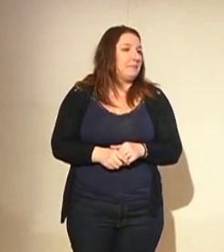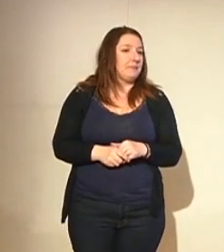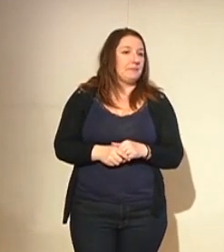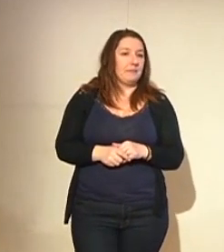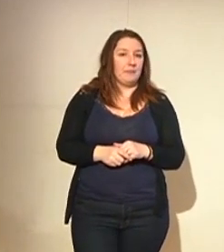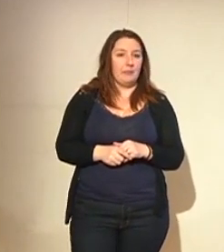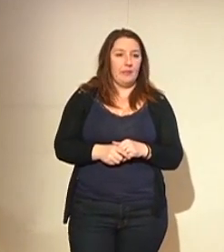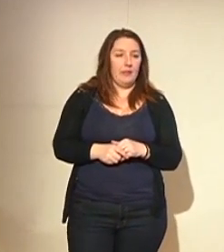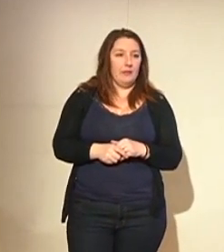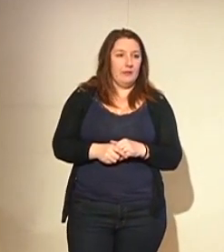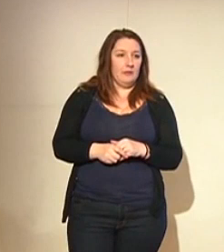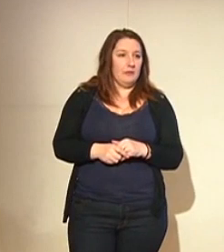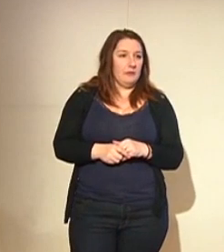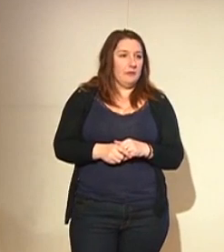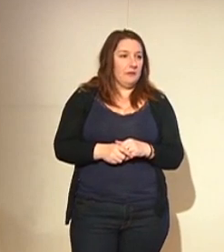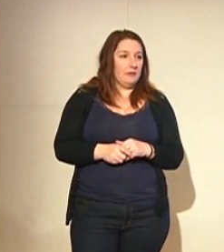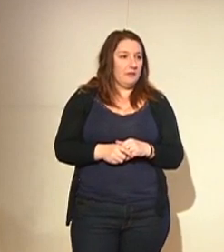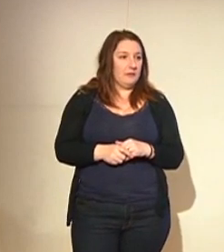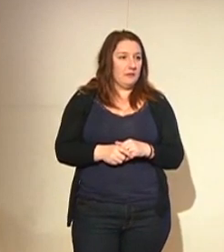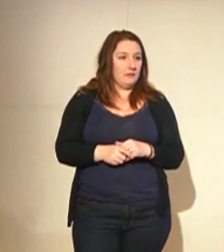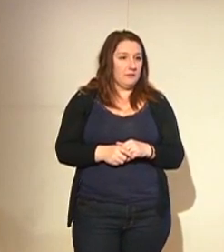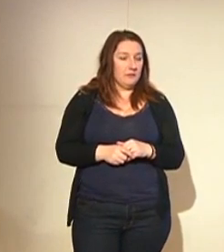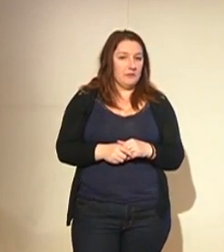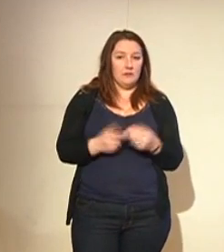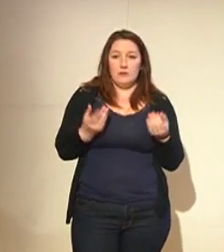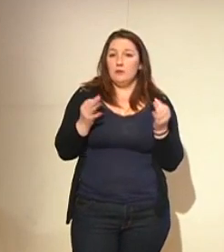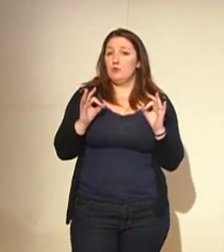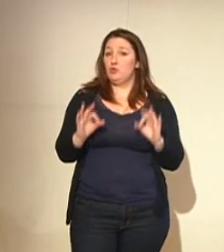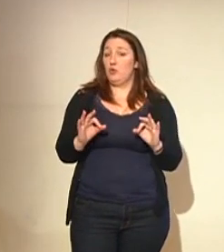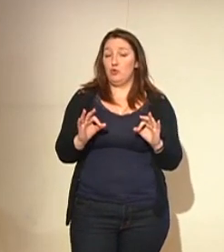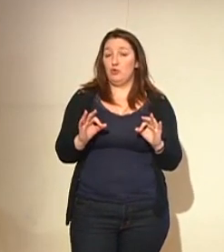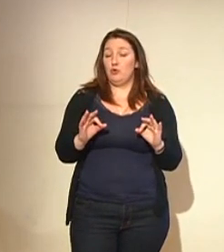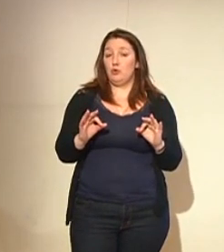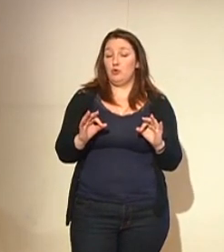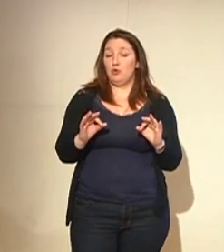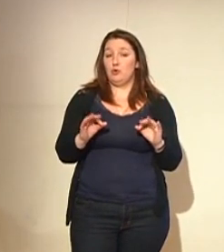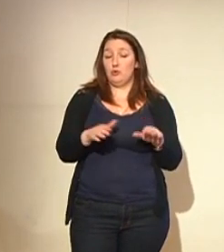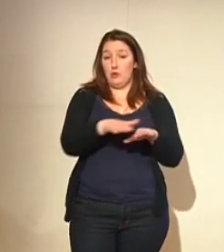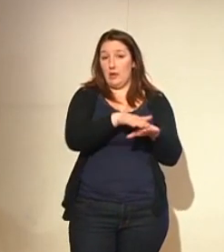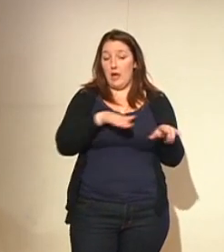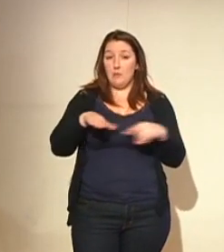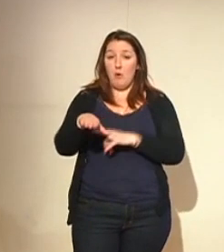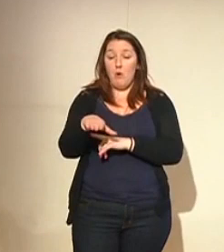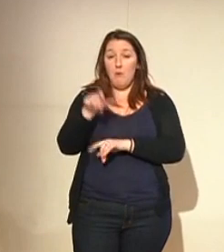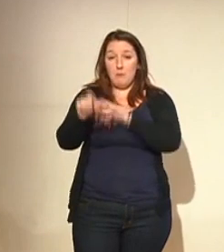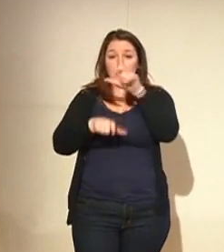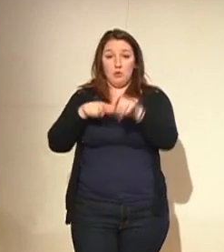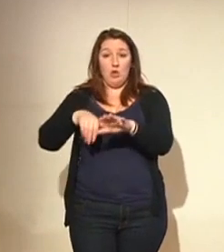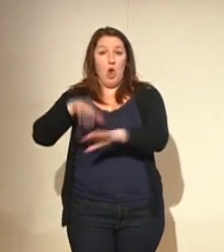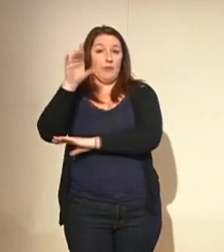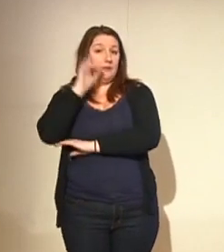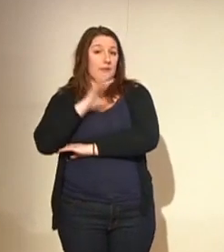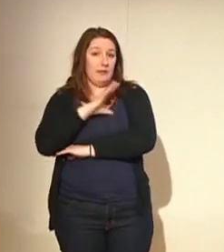vote du coup je suis donc il y a également comme candidate